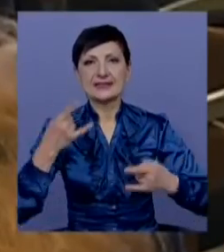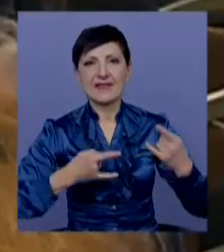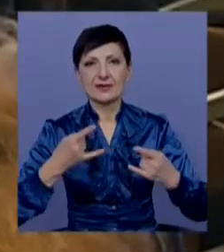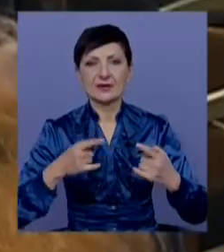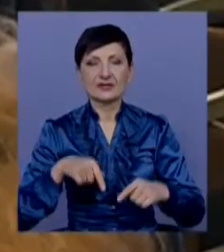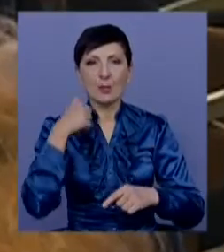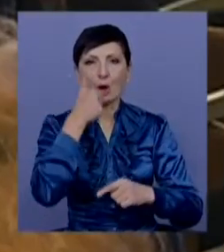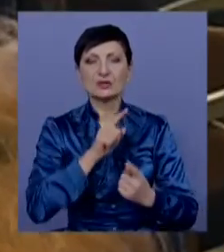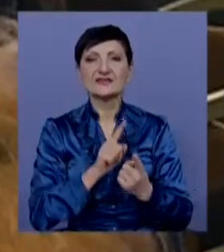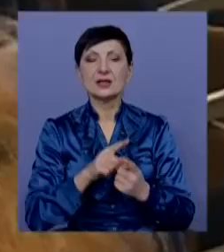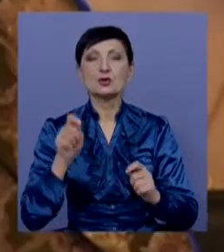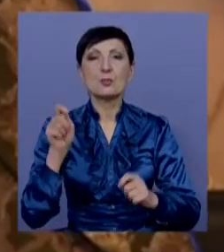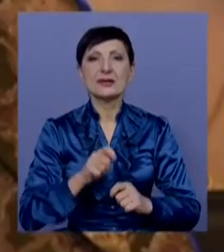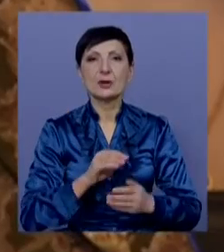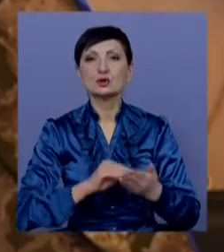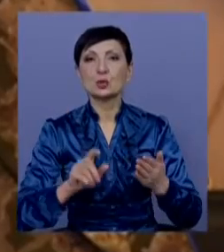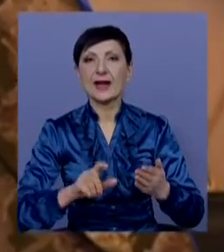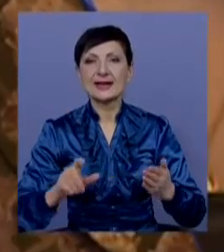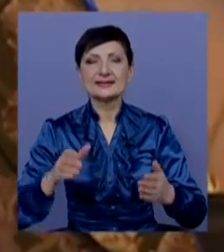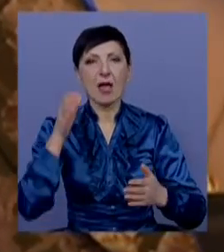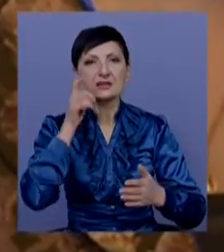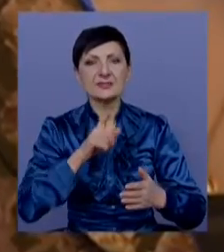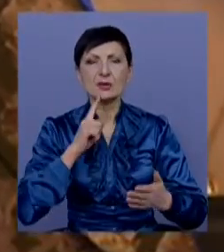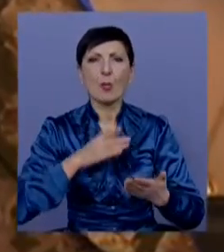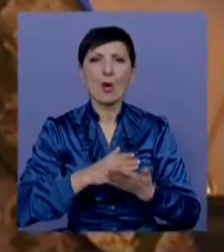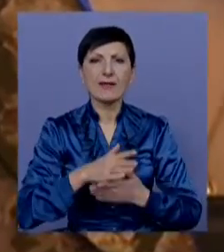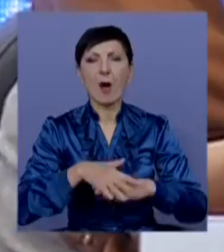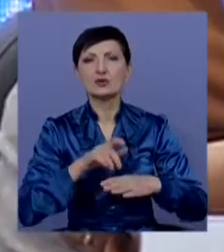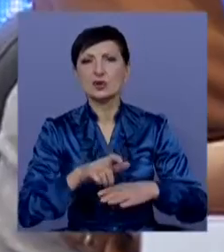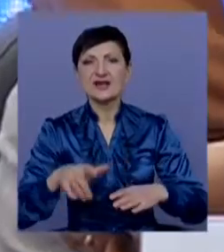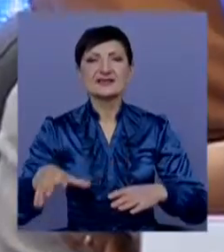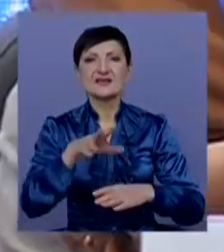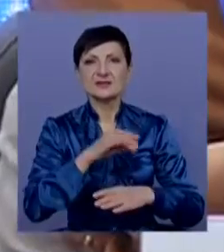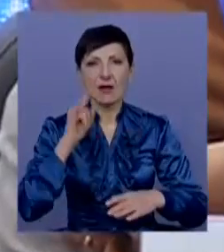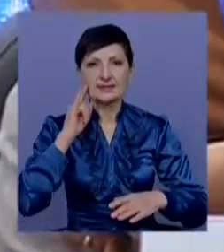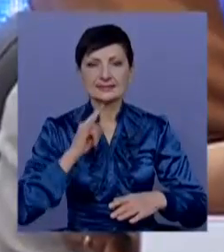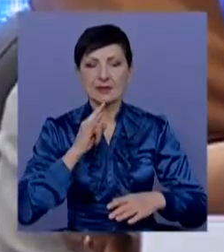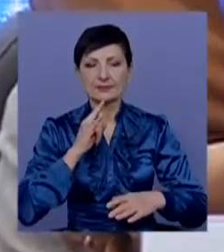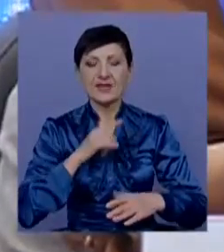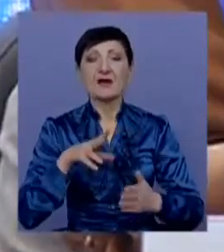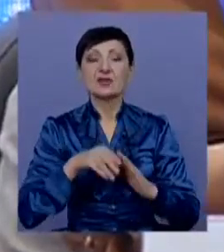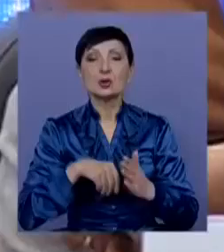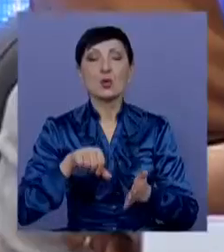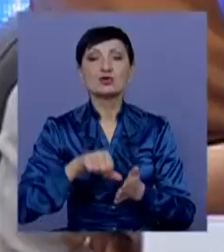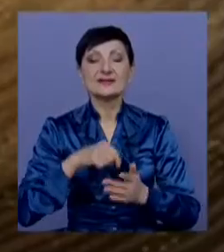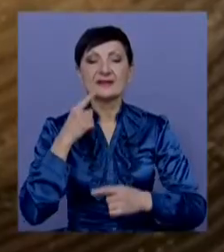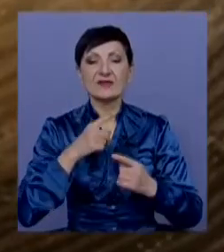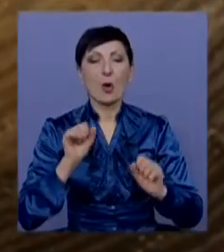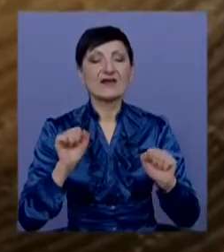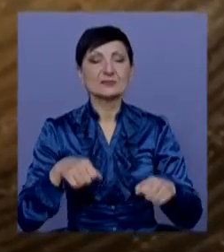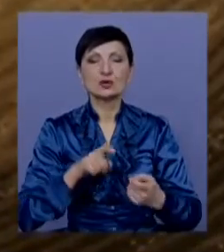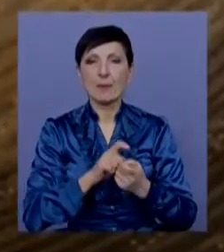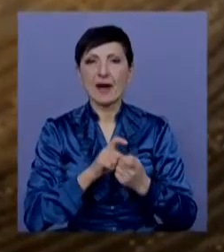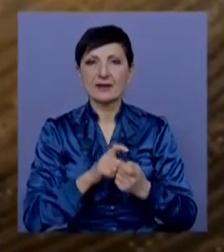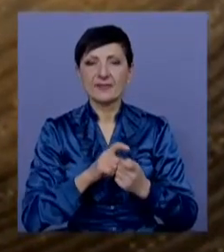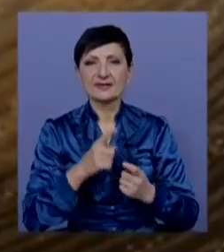этом году на встречу прибыли журналисты, эксперты, политологи и общественники со всех уголков страны. В частности, участники говорили о возможной борьбе